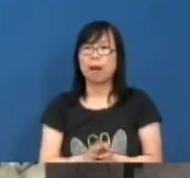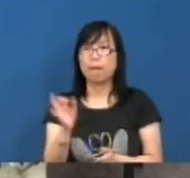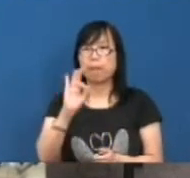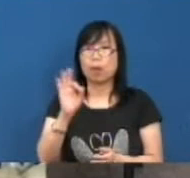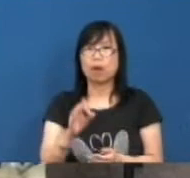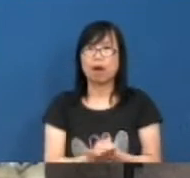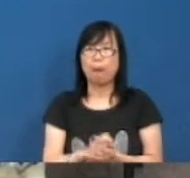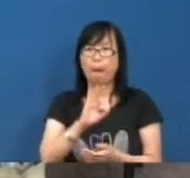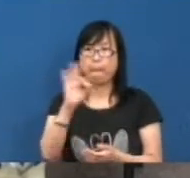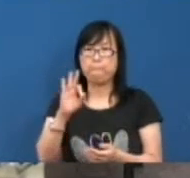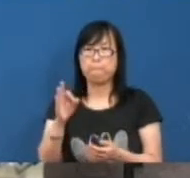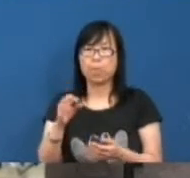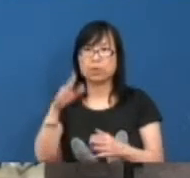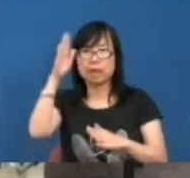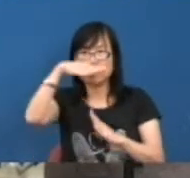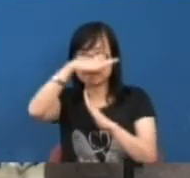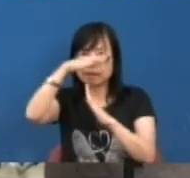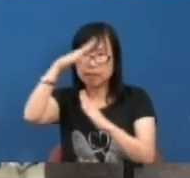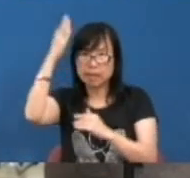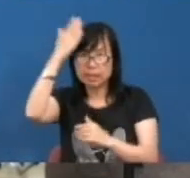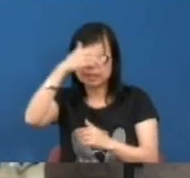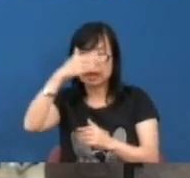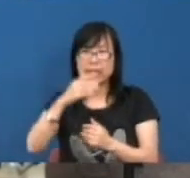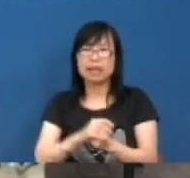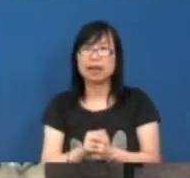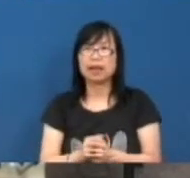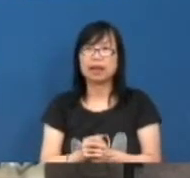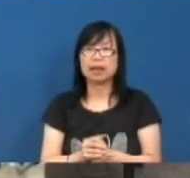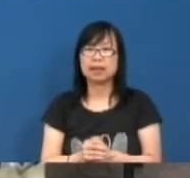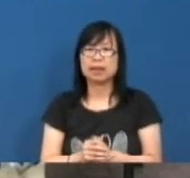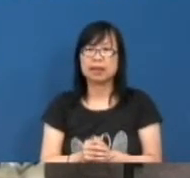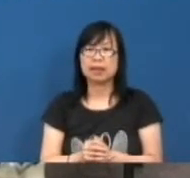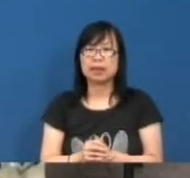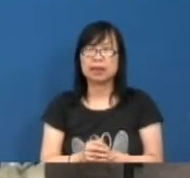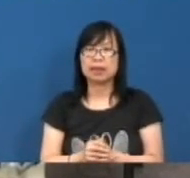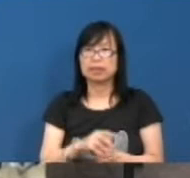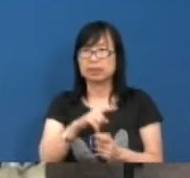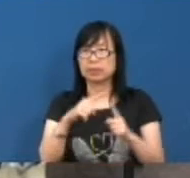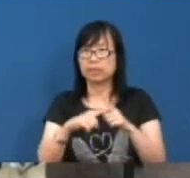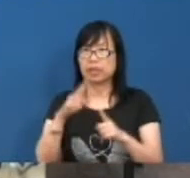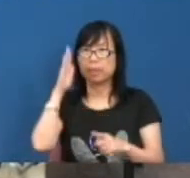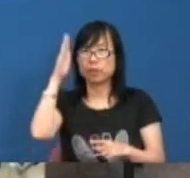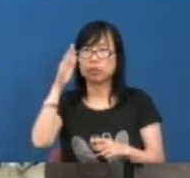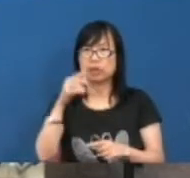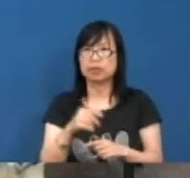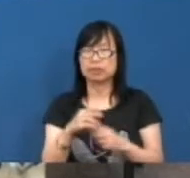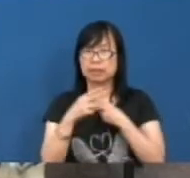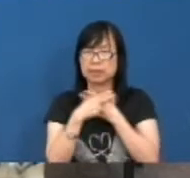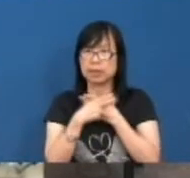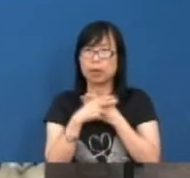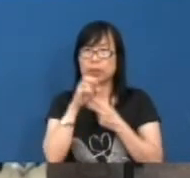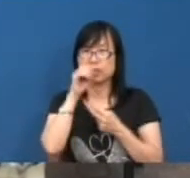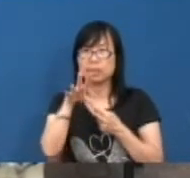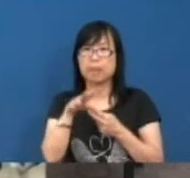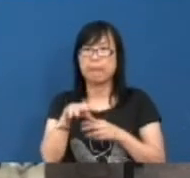蝸牛啊！咁政府應該係積極喺今次咧，即係嚟緊施政報告咧，特首施政報告前咧係